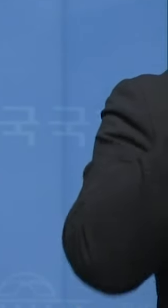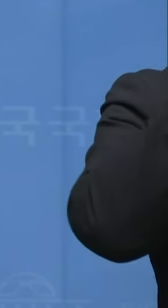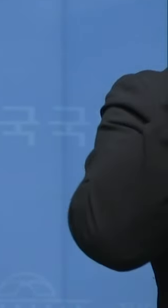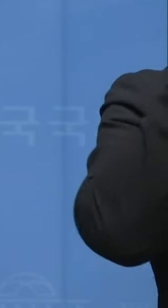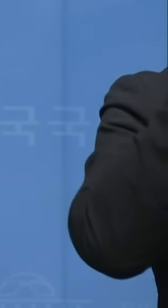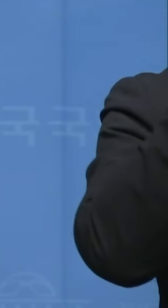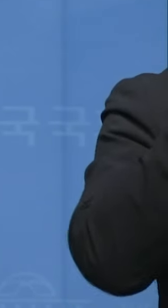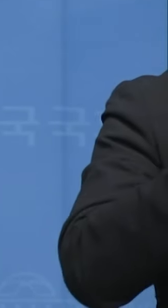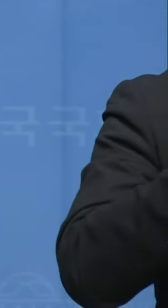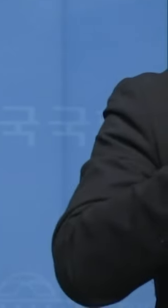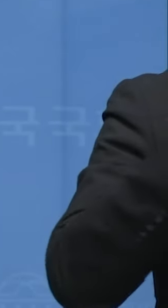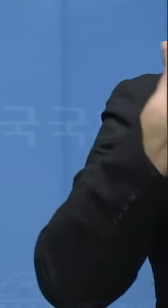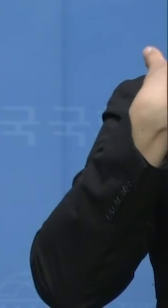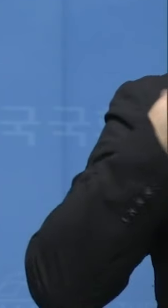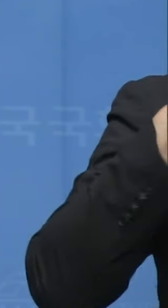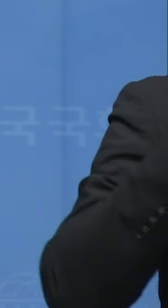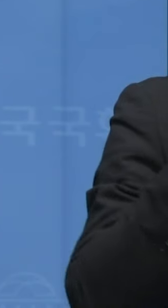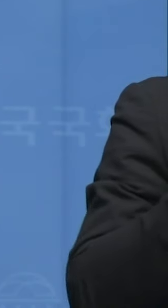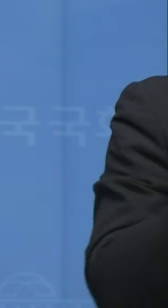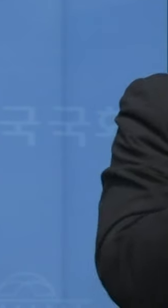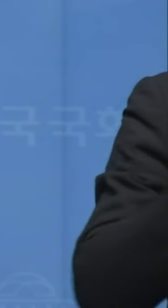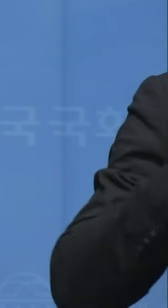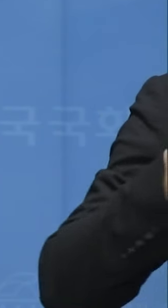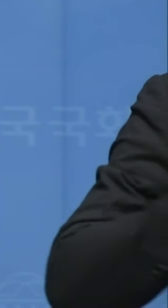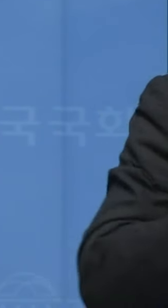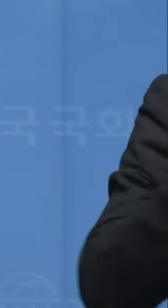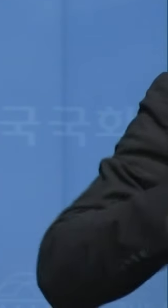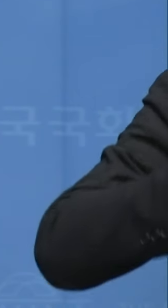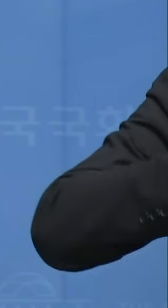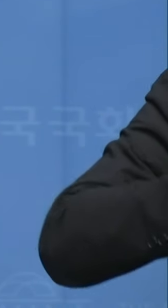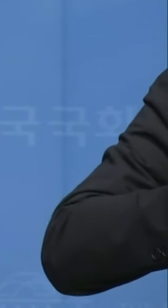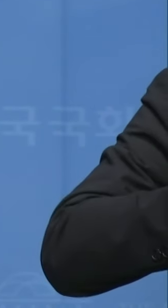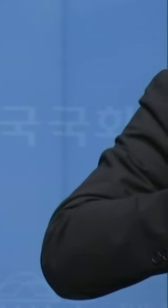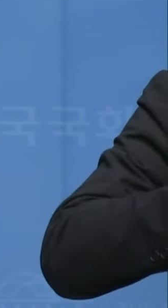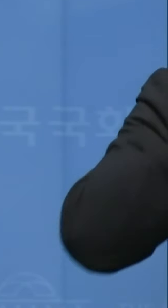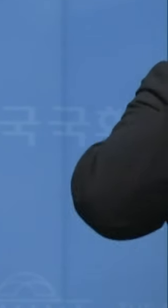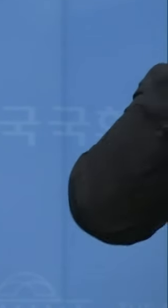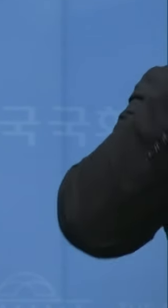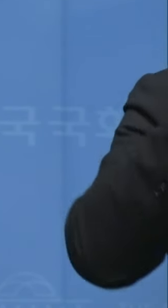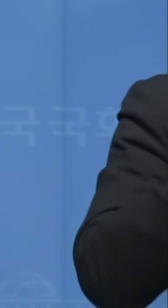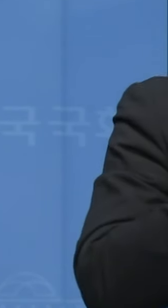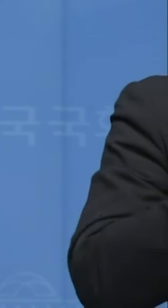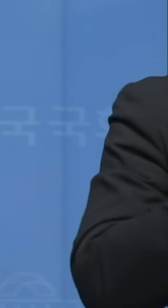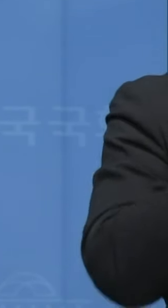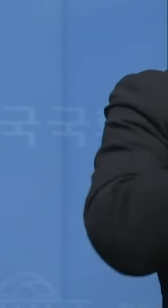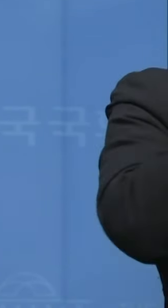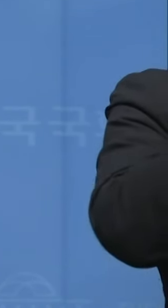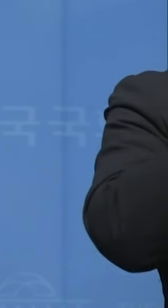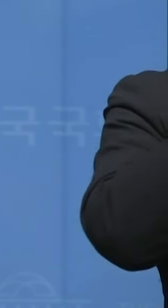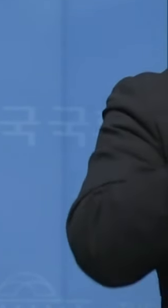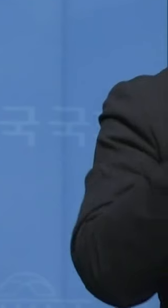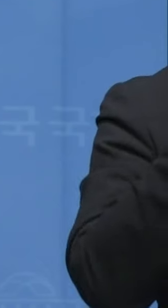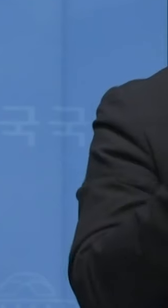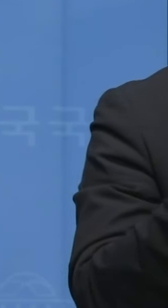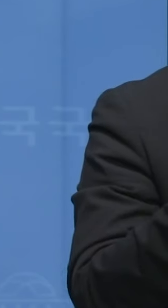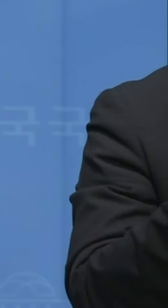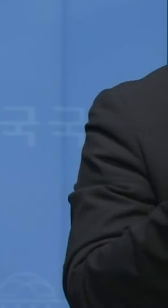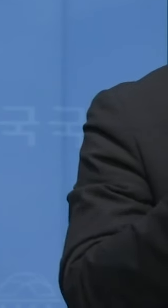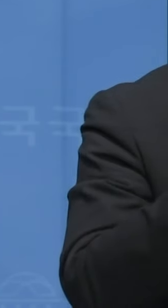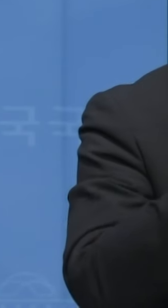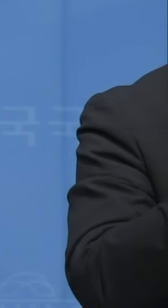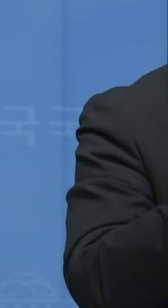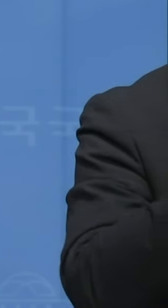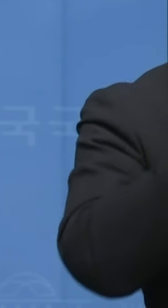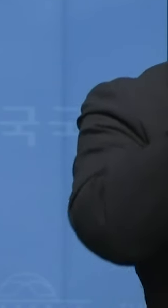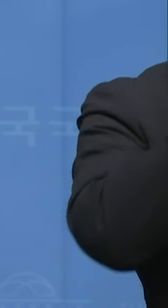탄압과 억지 기소 경력으로 결정되는 것이 아닌지 의심스러울 지경입니다 다른 의도도 있어 보입니다 김건희